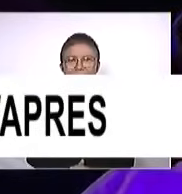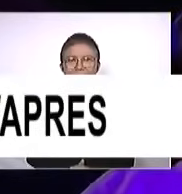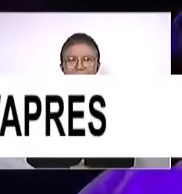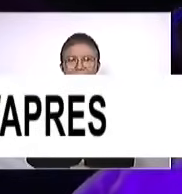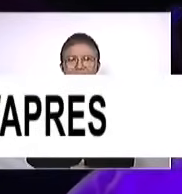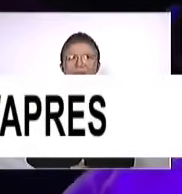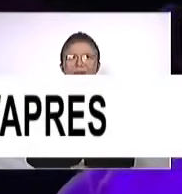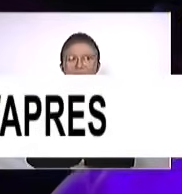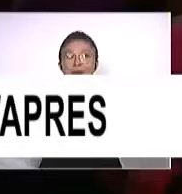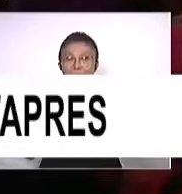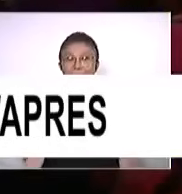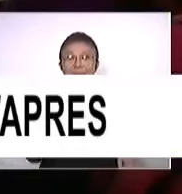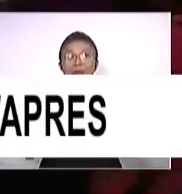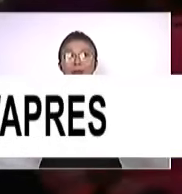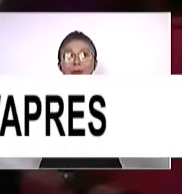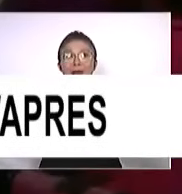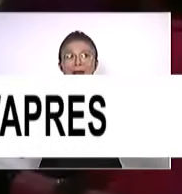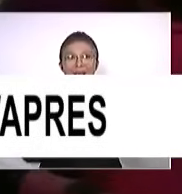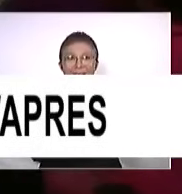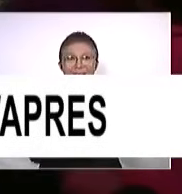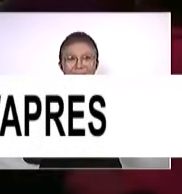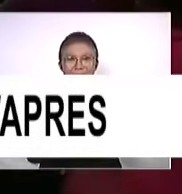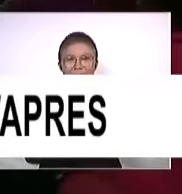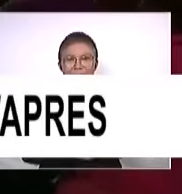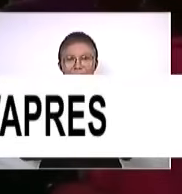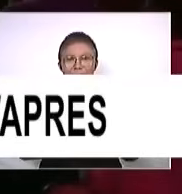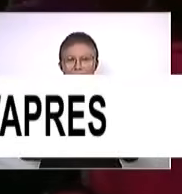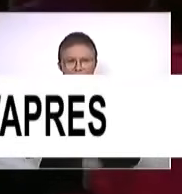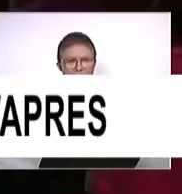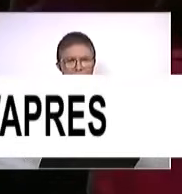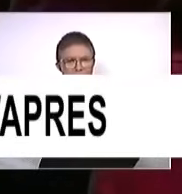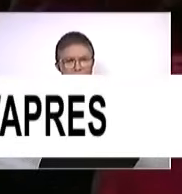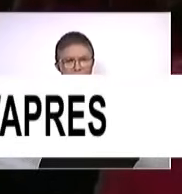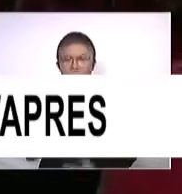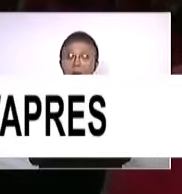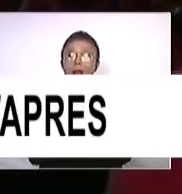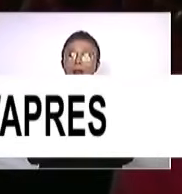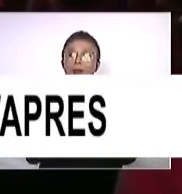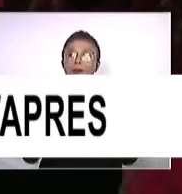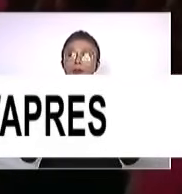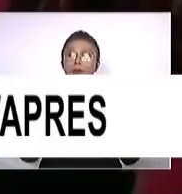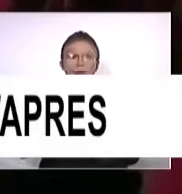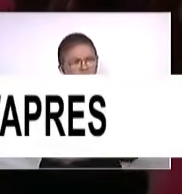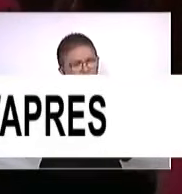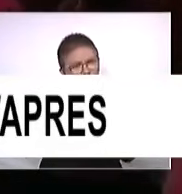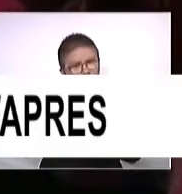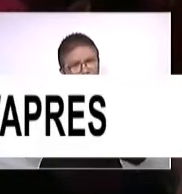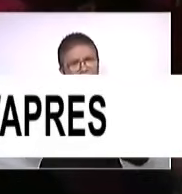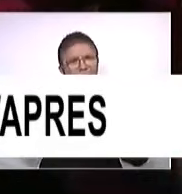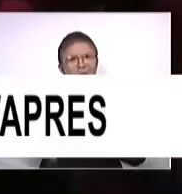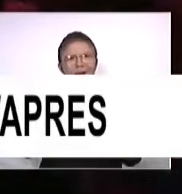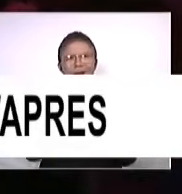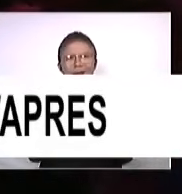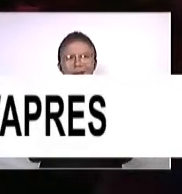pada Pekan lalu anda menilai Seperti apa ini Apakah ini sebuah strategi dari Gibran juga bahwa dia tuh ketika dia wawancara ee jarang